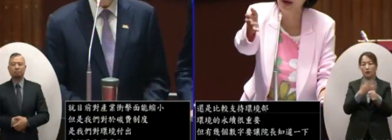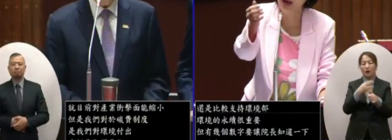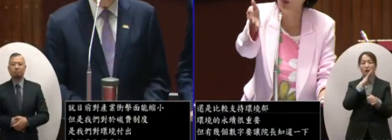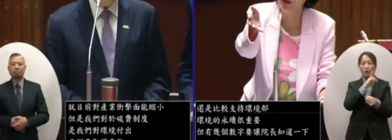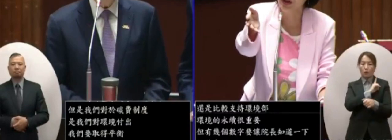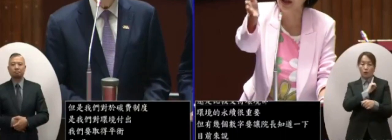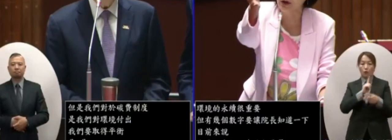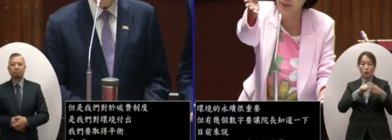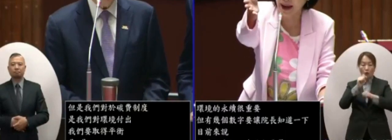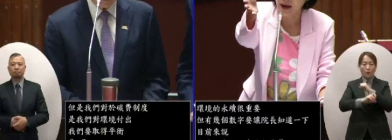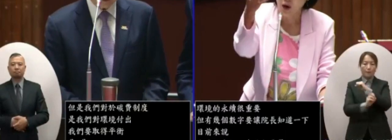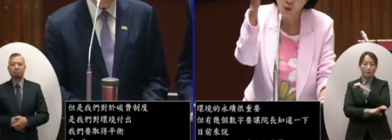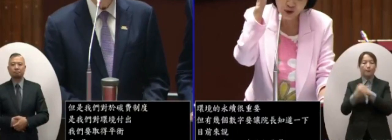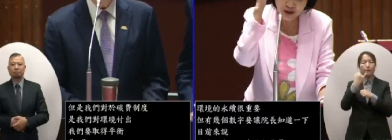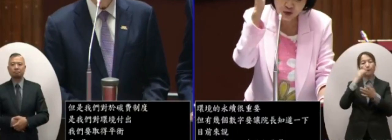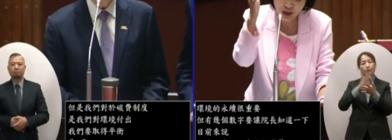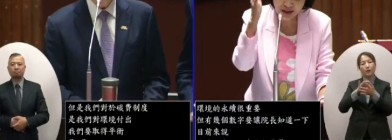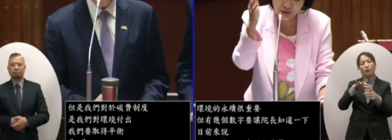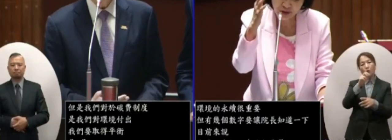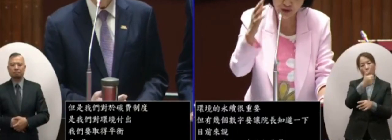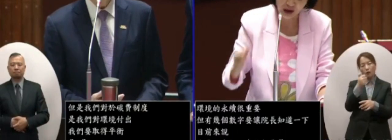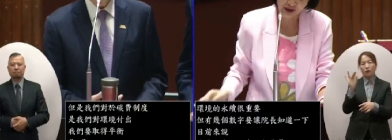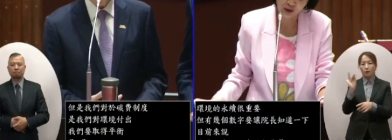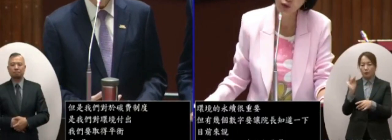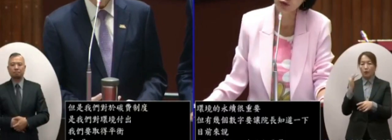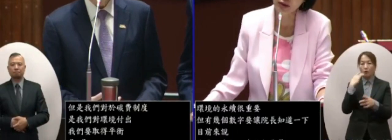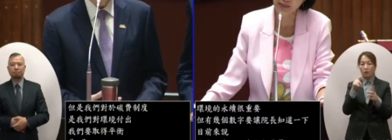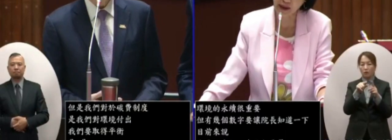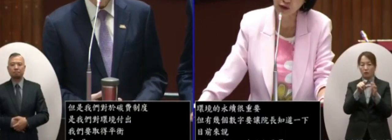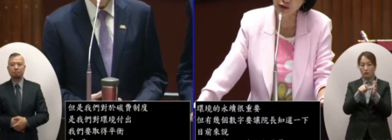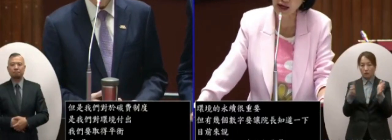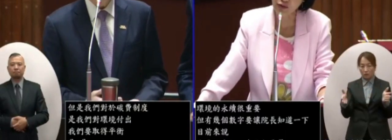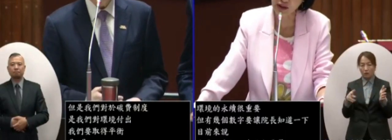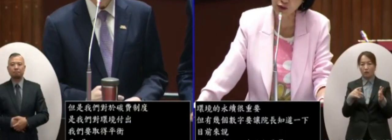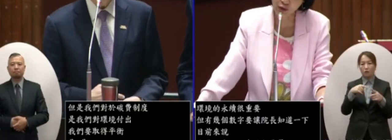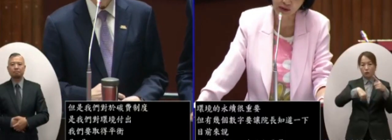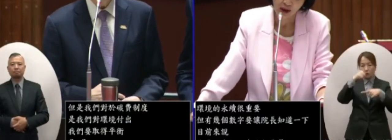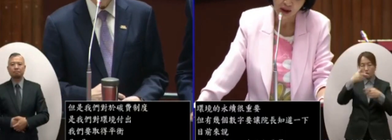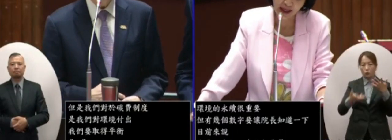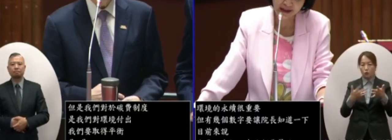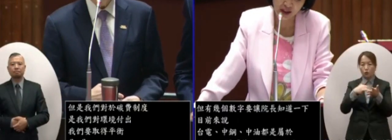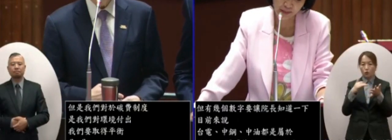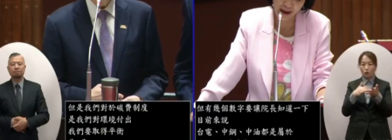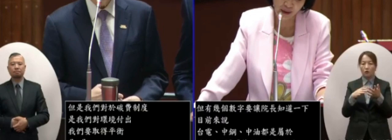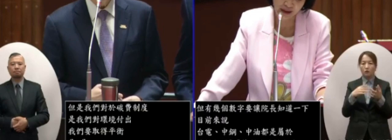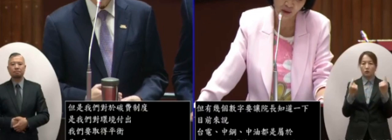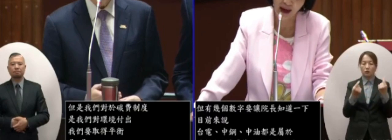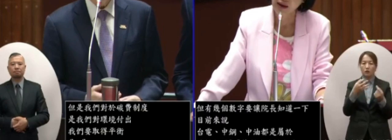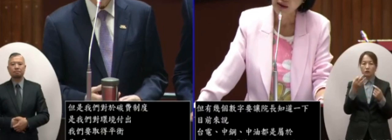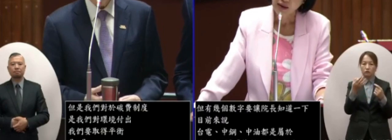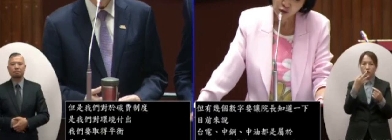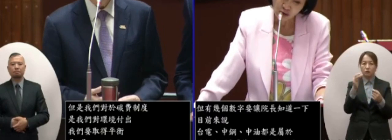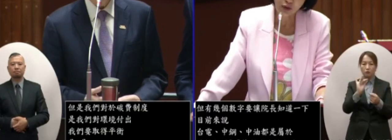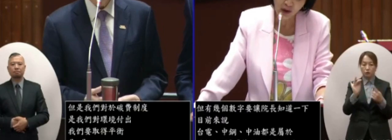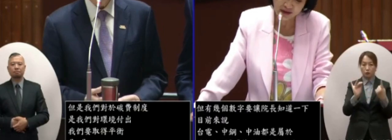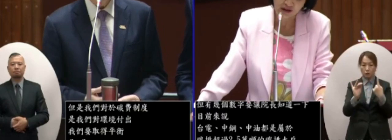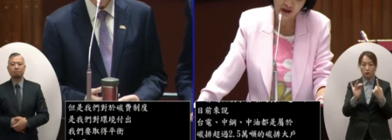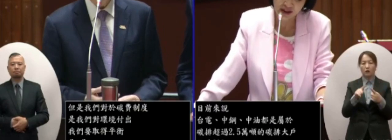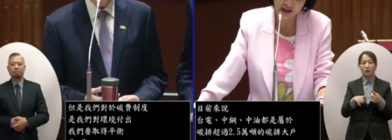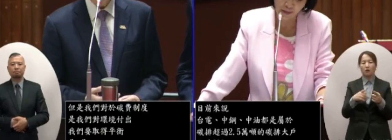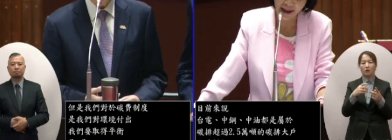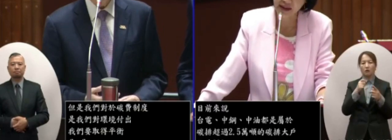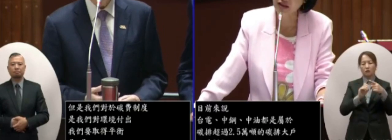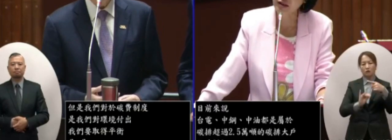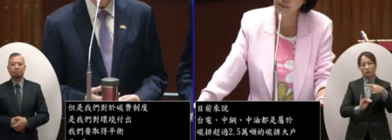以有100。我们就这样算这个 range 好的。如果说是平均来说，一吨大概是100块的话，都几乎要缴到7到8亿，甚至